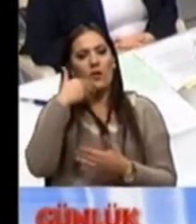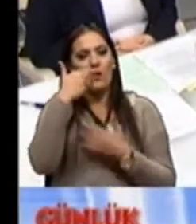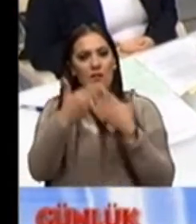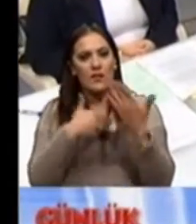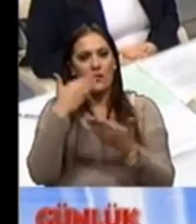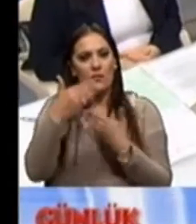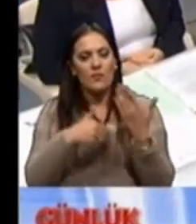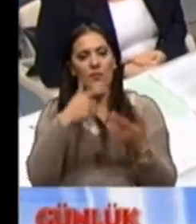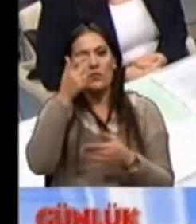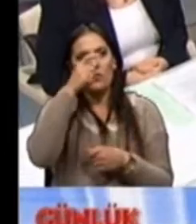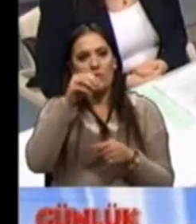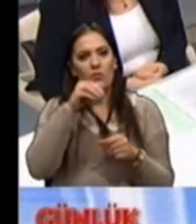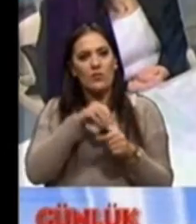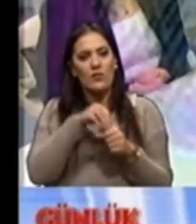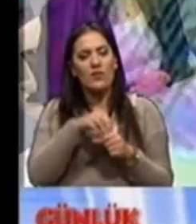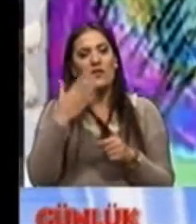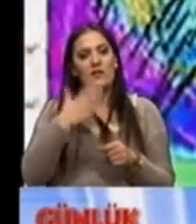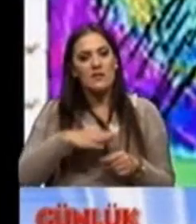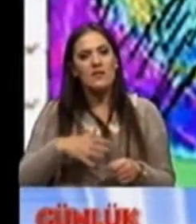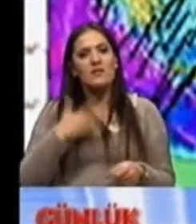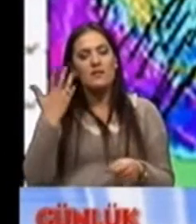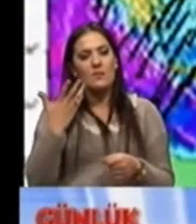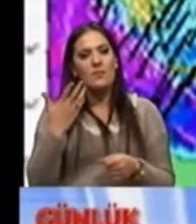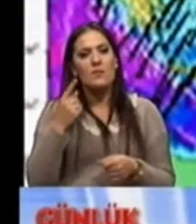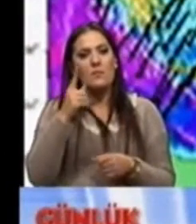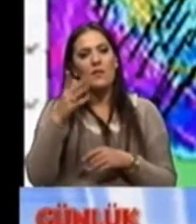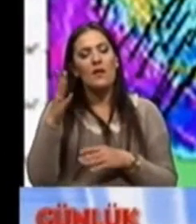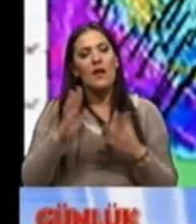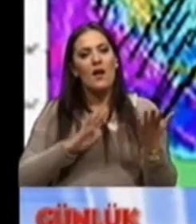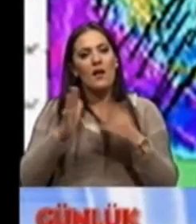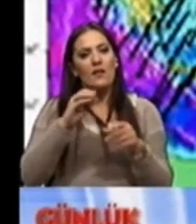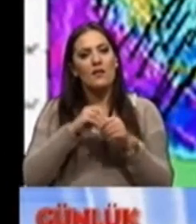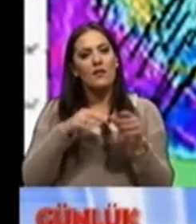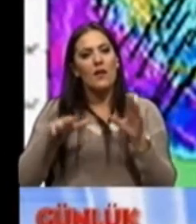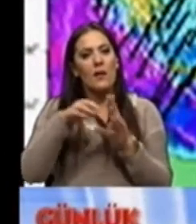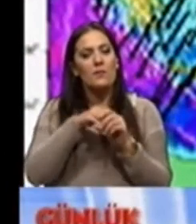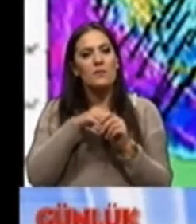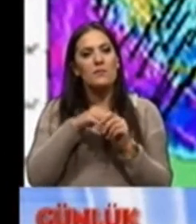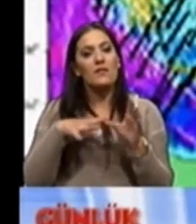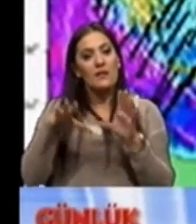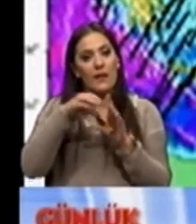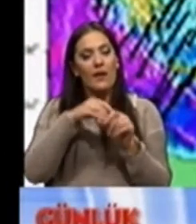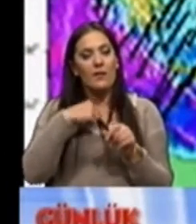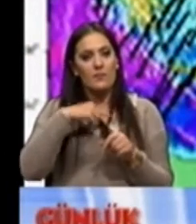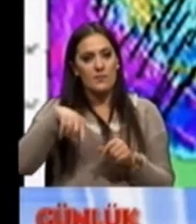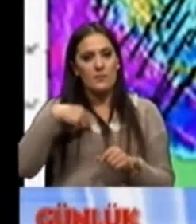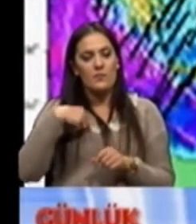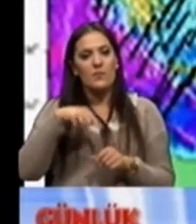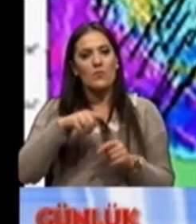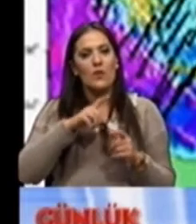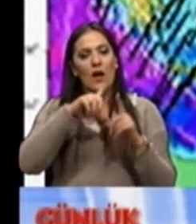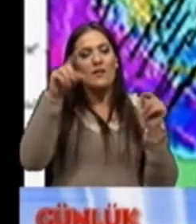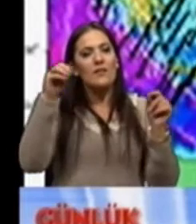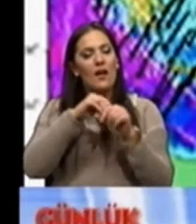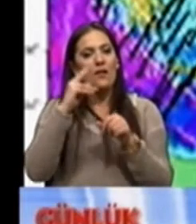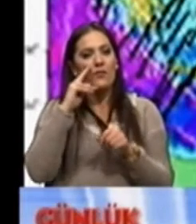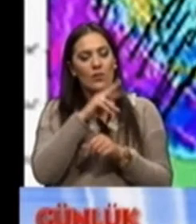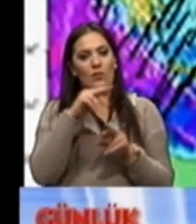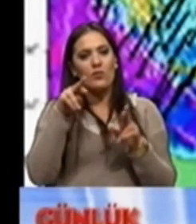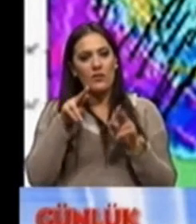getirelim. Türkiye'nin yani istesek de istemesek de bir hareket kapsamında dahilindeyiz. Biz bu haritadan da görüldüğü